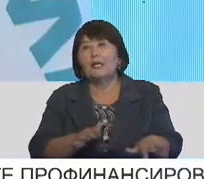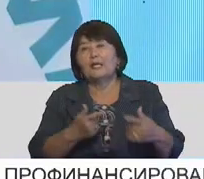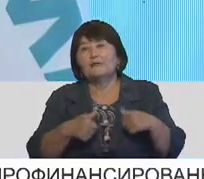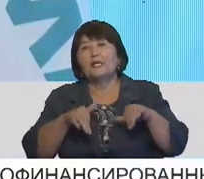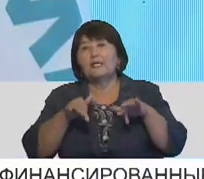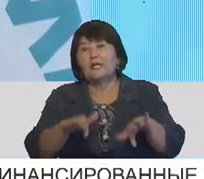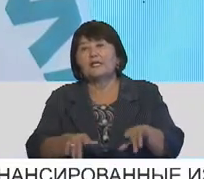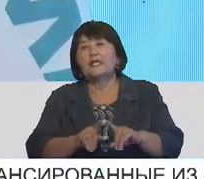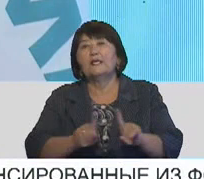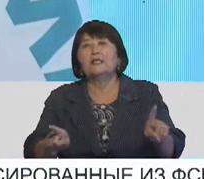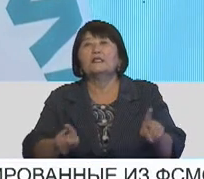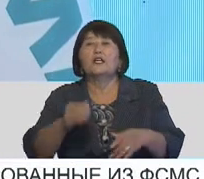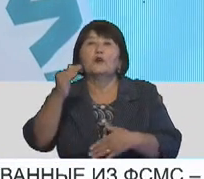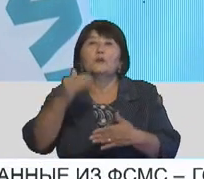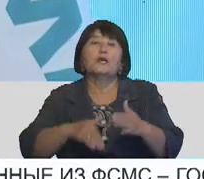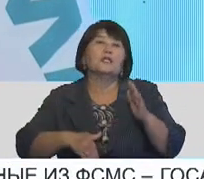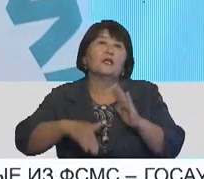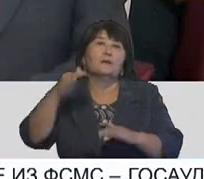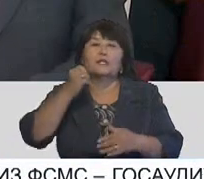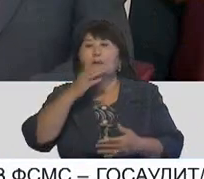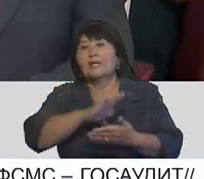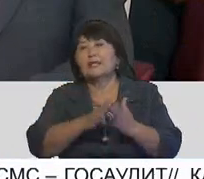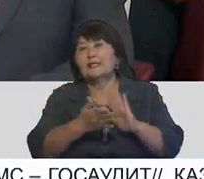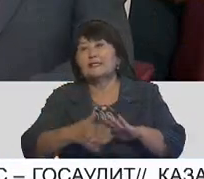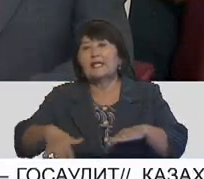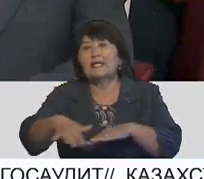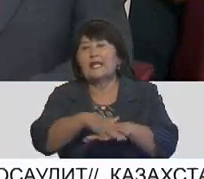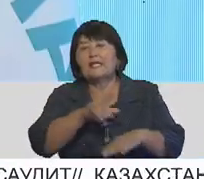реализации нача программ повышени благосостояния